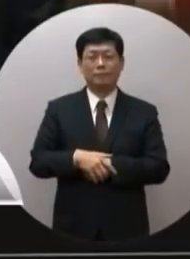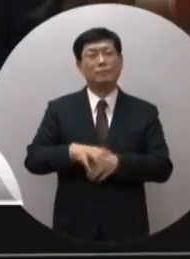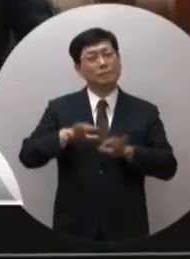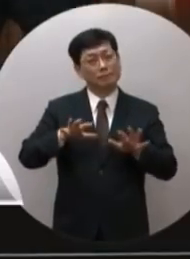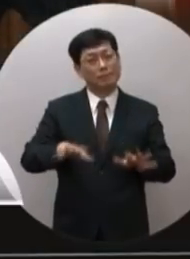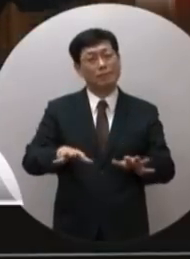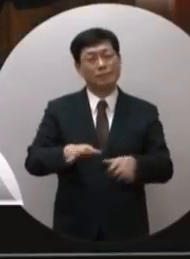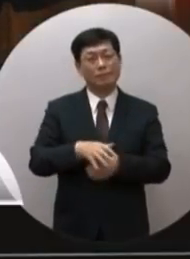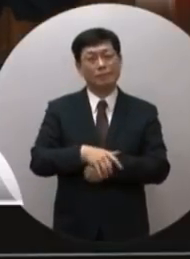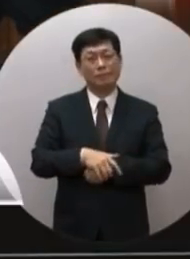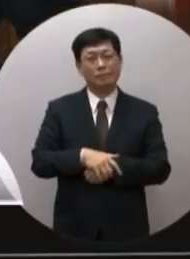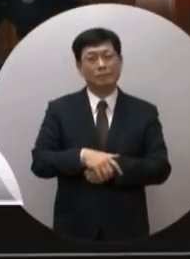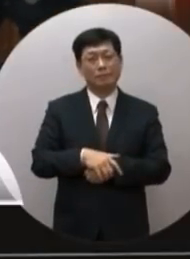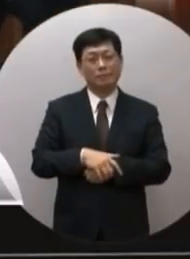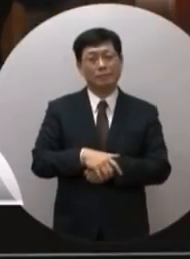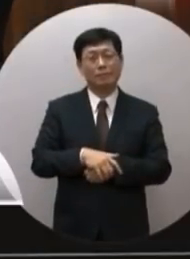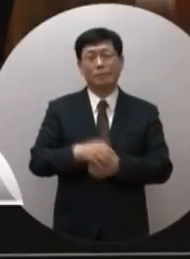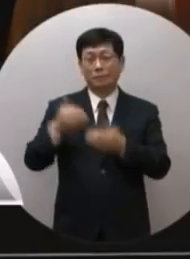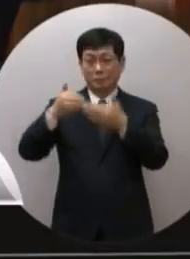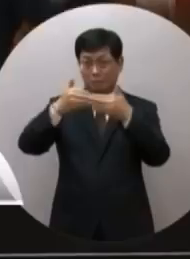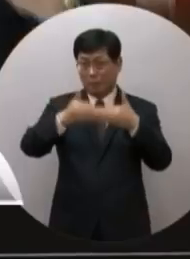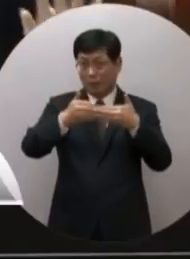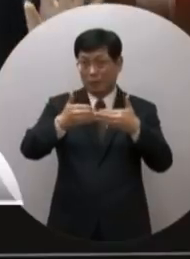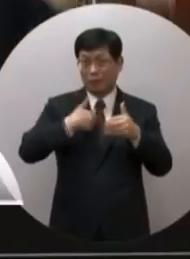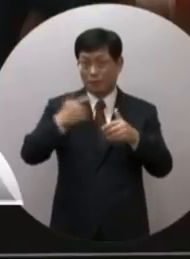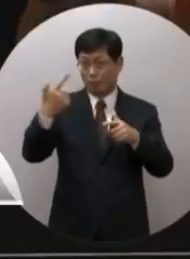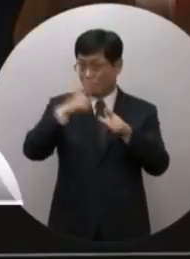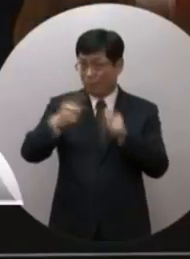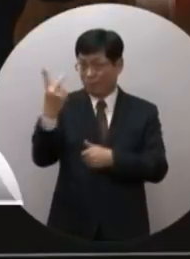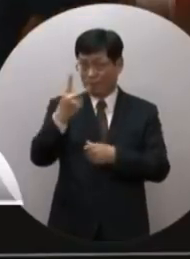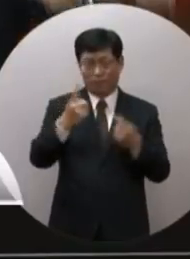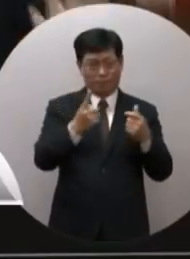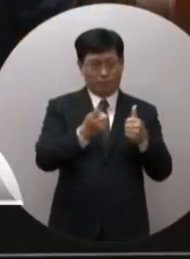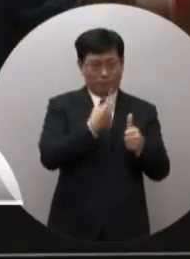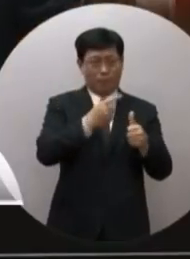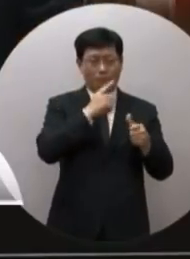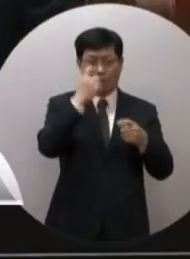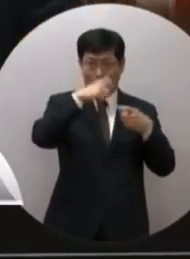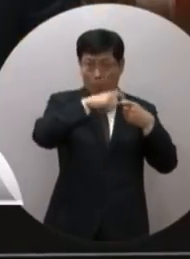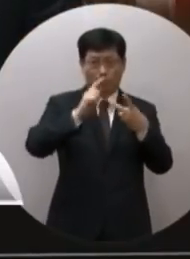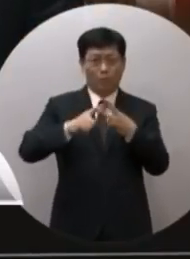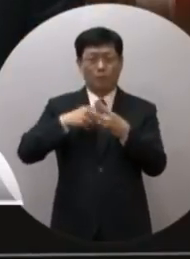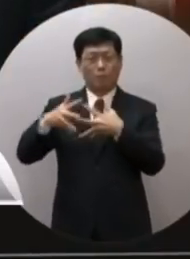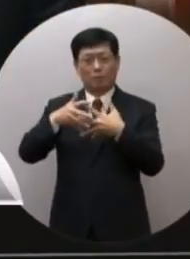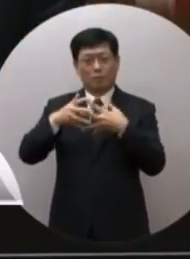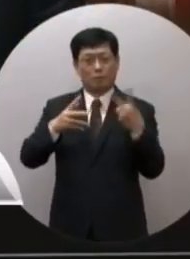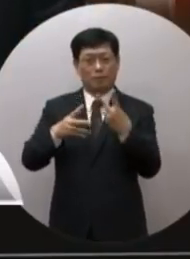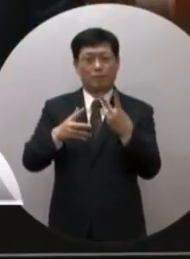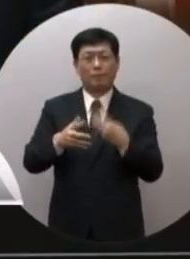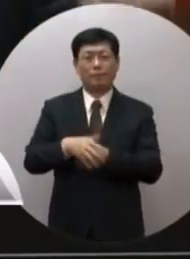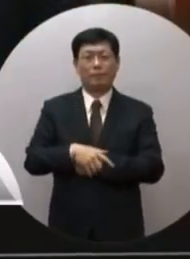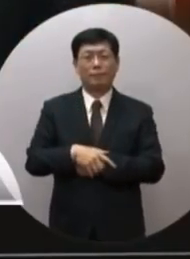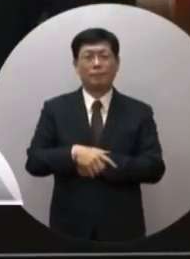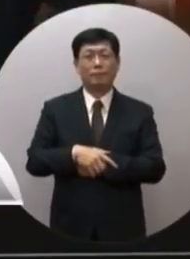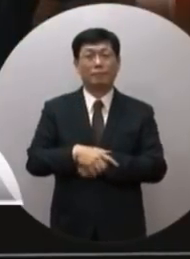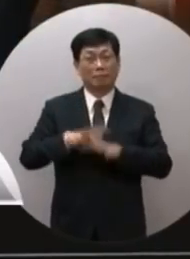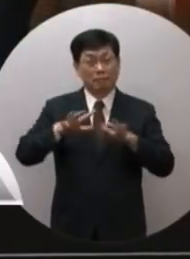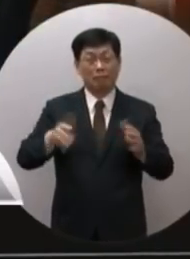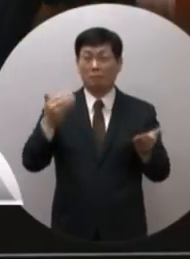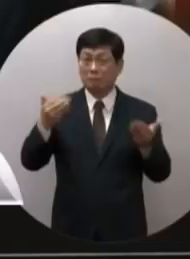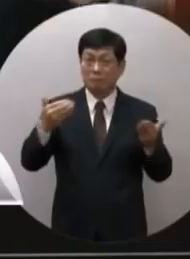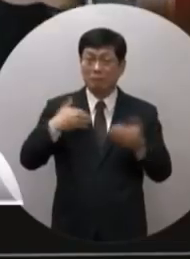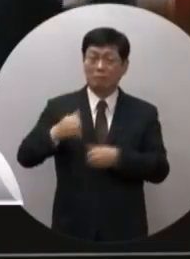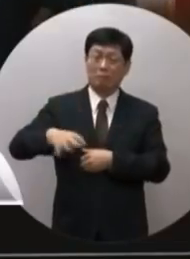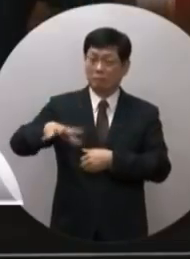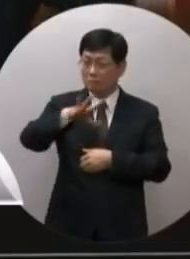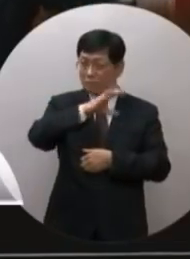现在中国大陆最大的两个市场，一个是欧盟，一个是美国。现在几乎